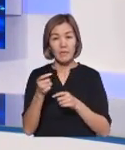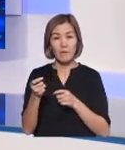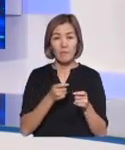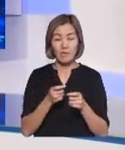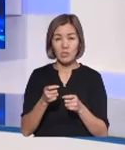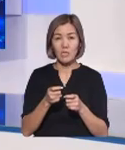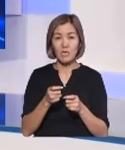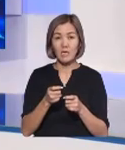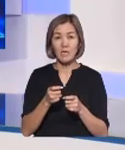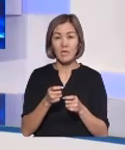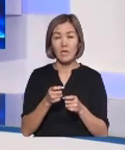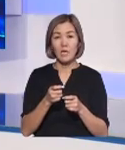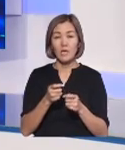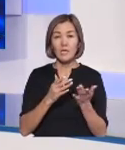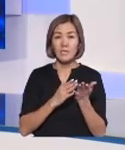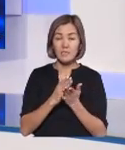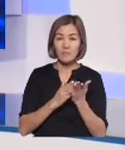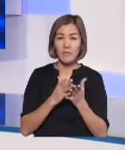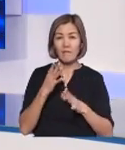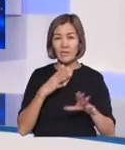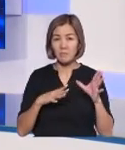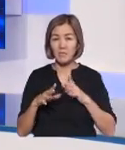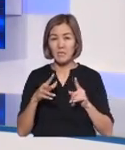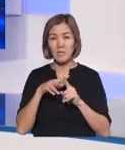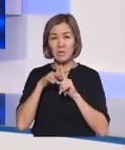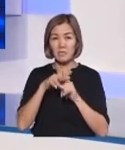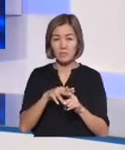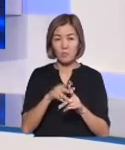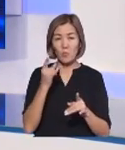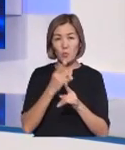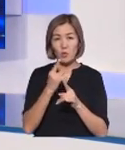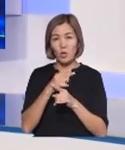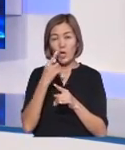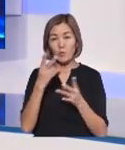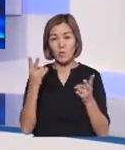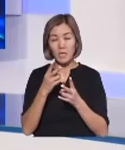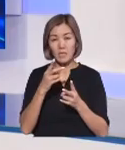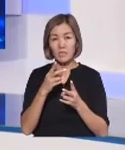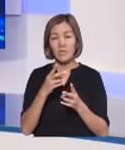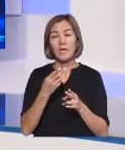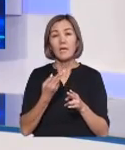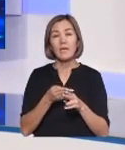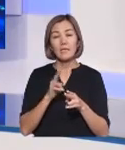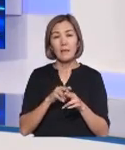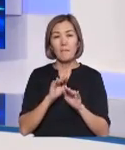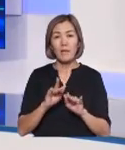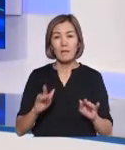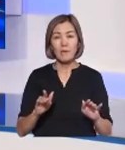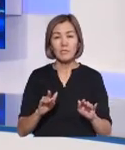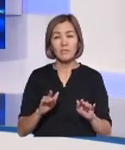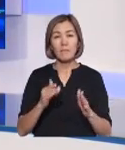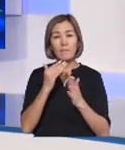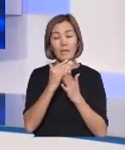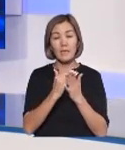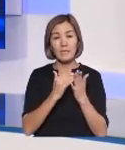қоса мекеме басшылығы қол астындағы жұмысшыларға қысым көрсетіп, жалған ақпарат беруге мәжбүрлеген. Мамандардың сөзінше балабақшадағы